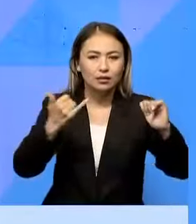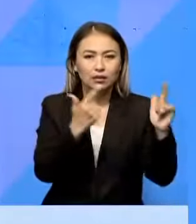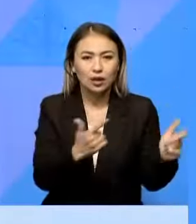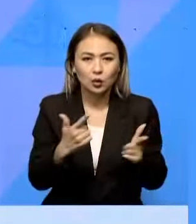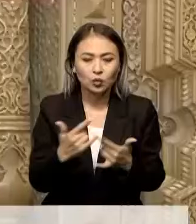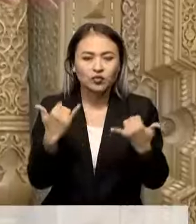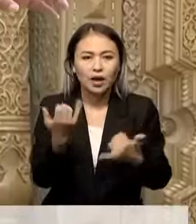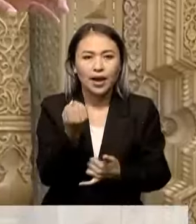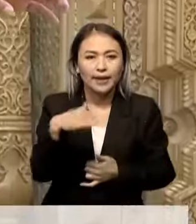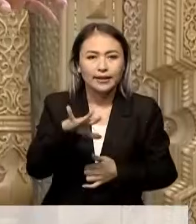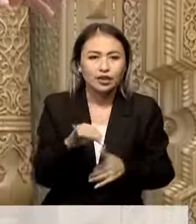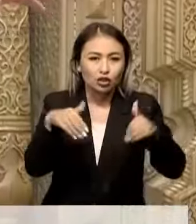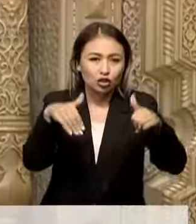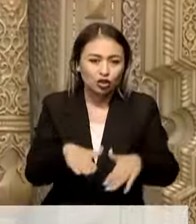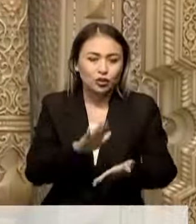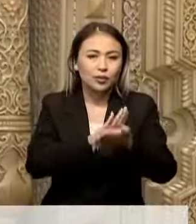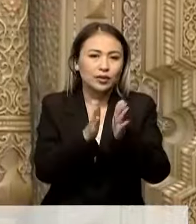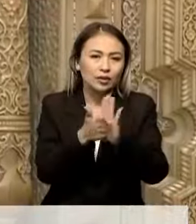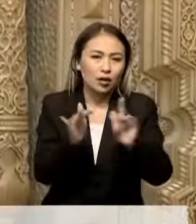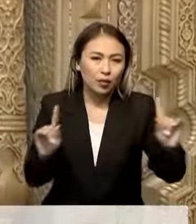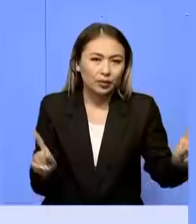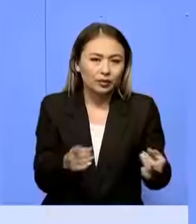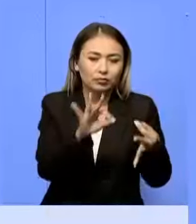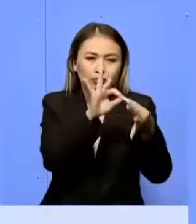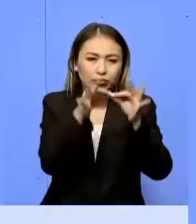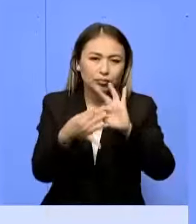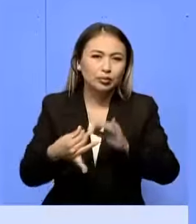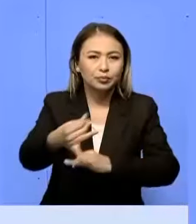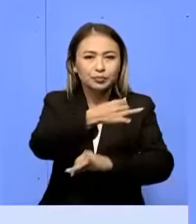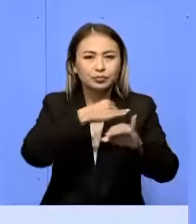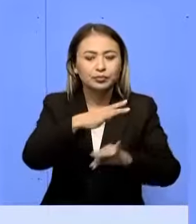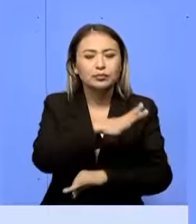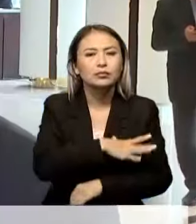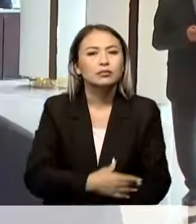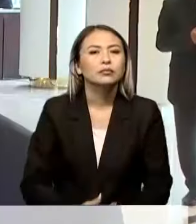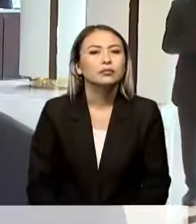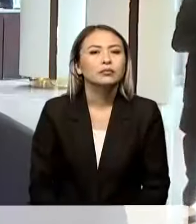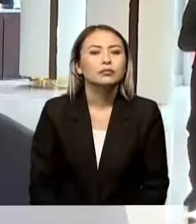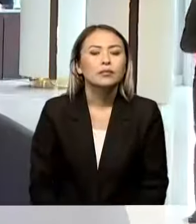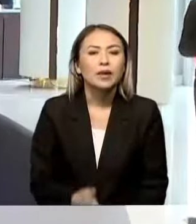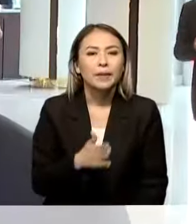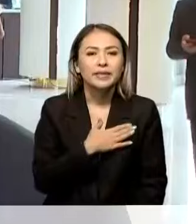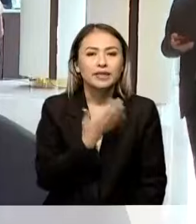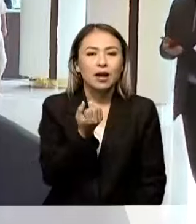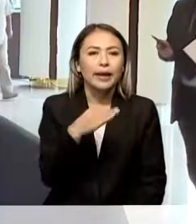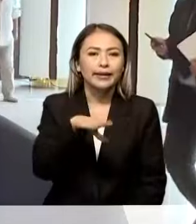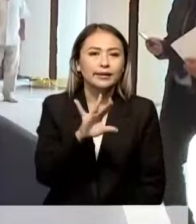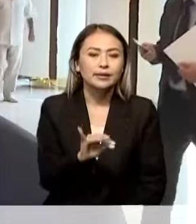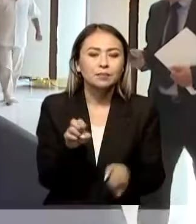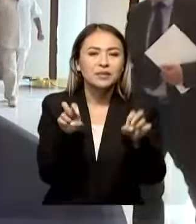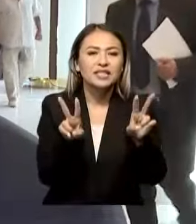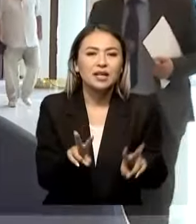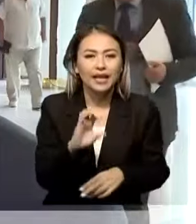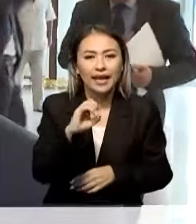алынып, IT шешімдерді интеграциялау ісі егжей-тегжейлі пысықталып жатыр. Біздің IT специалистарымыз келіп, осы